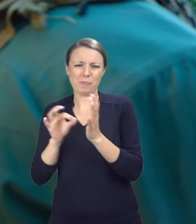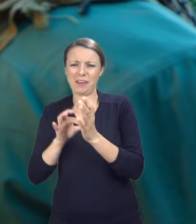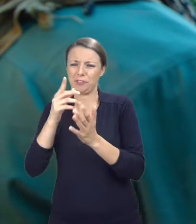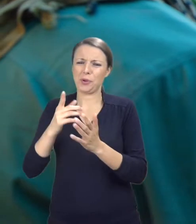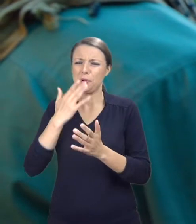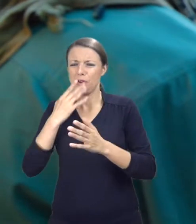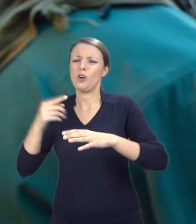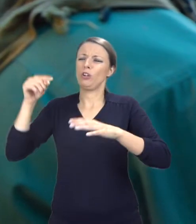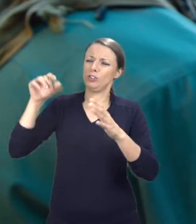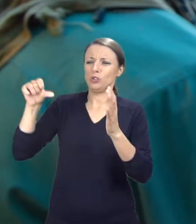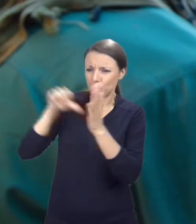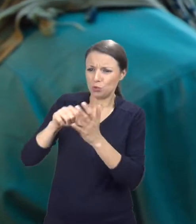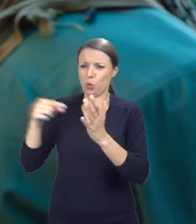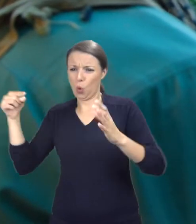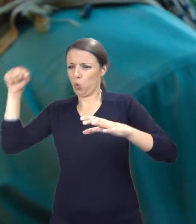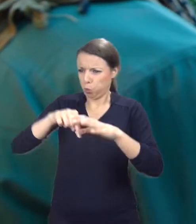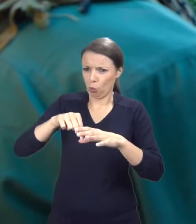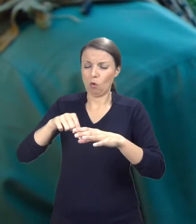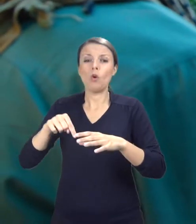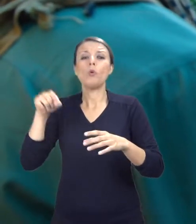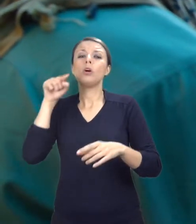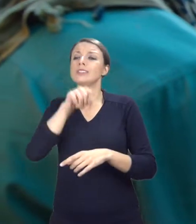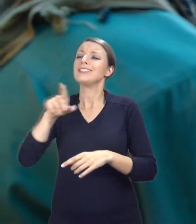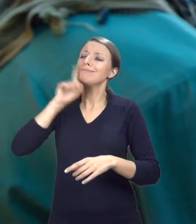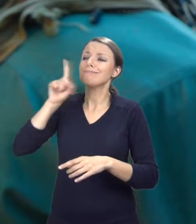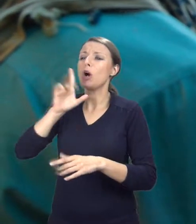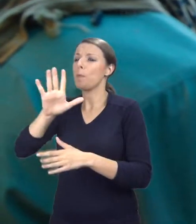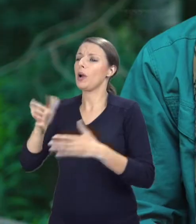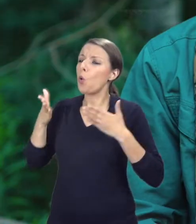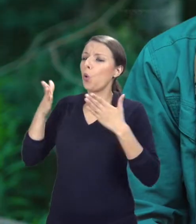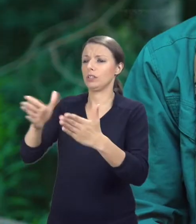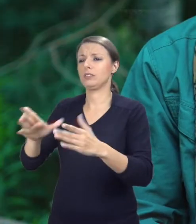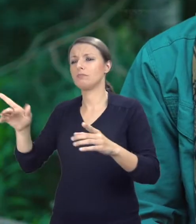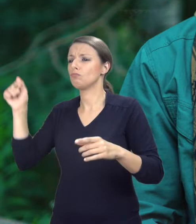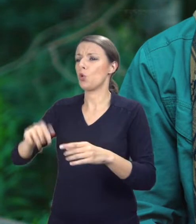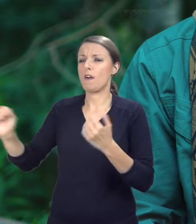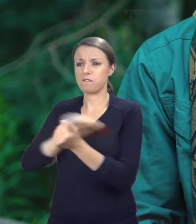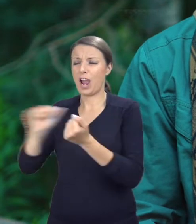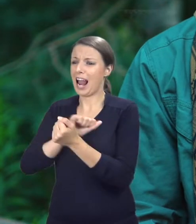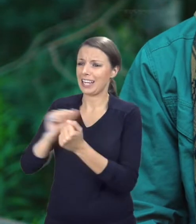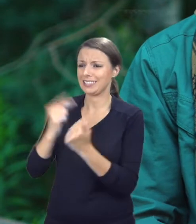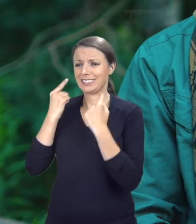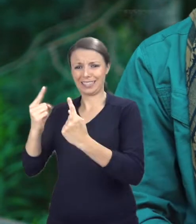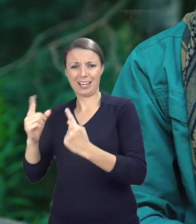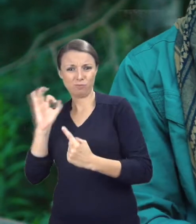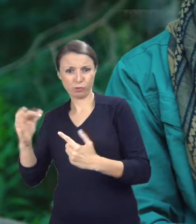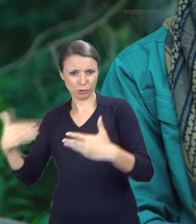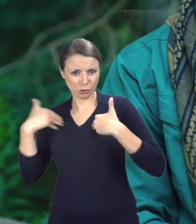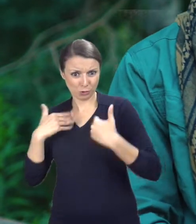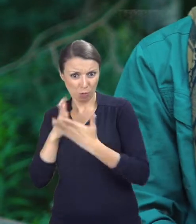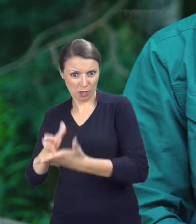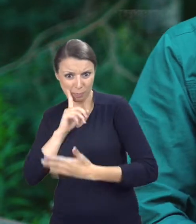bo jesteś trochę takim chłopakiem ulicy i gdzieś tam musiałeś walczyć, musiałeś zadbać o siebie po prostu. Tak.